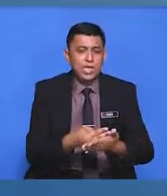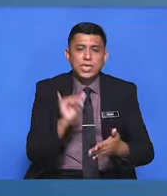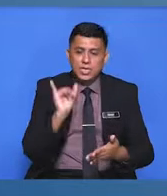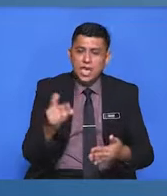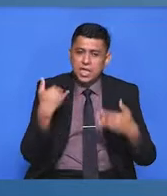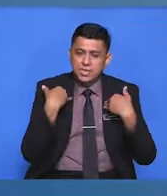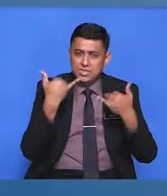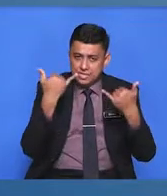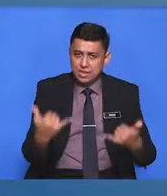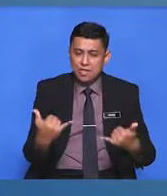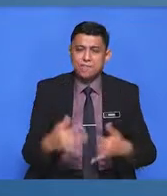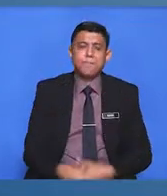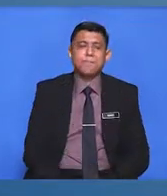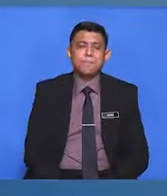sekarang?